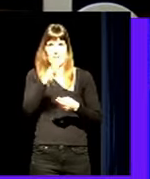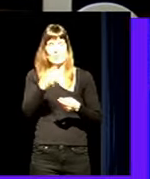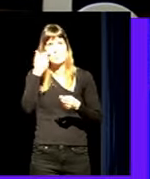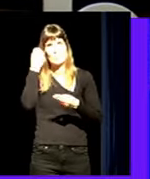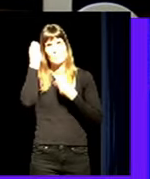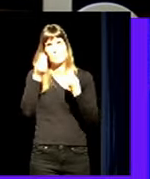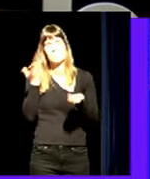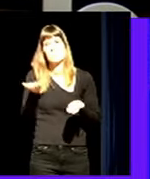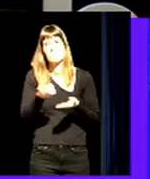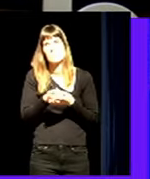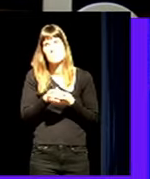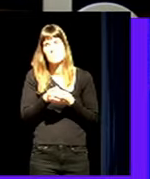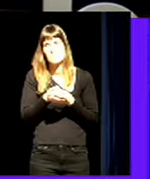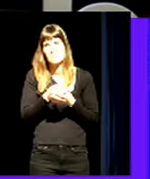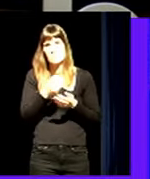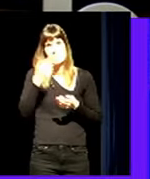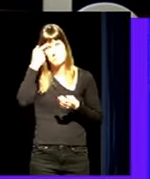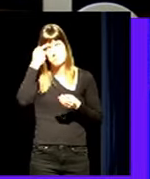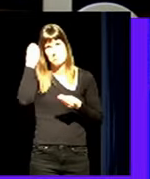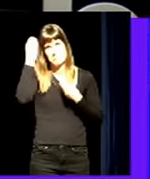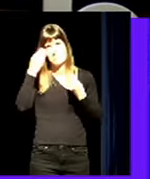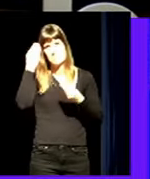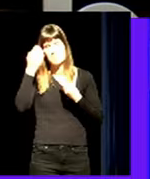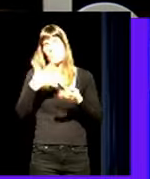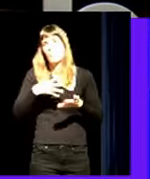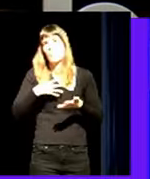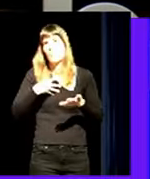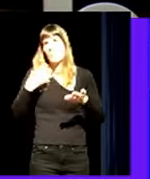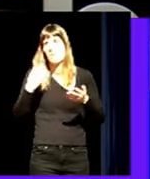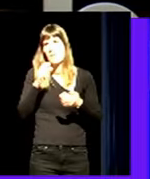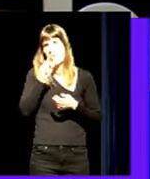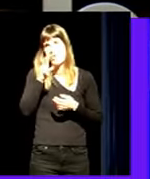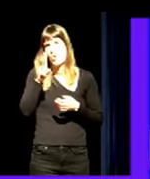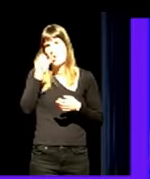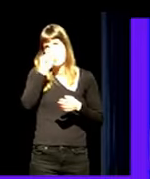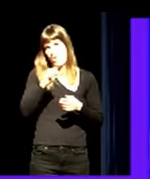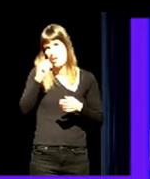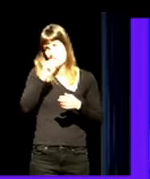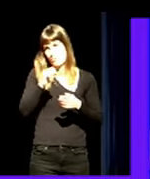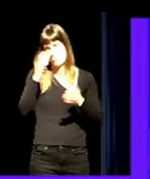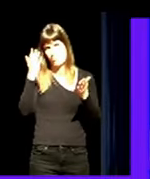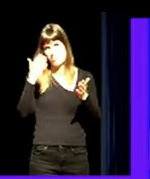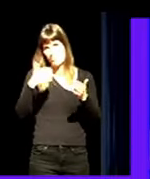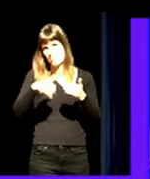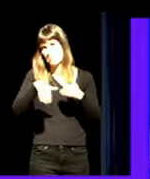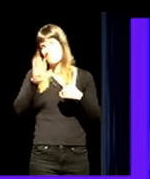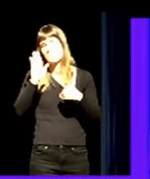Baina, ipiniko dugu gure buruak ez dakit, ipinama bi urte, bale, ez egoteko, zen eta bale,